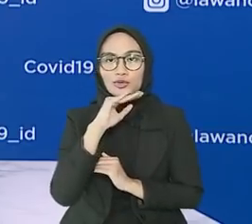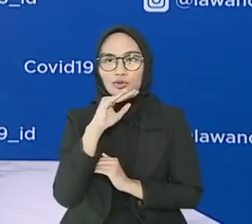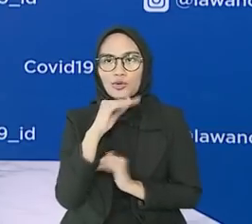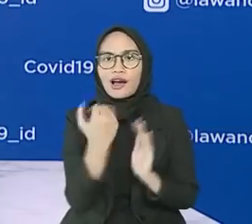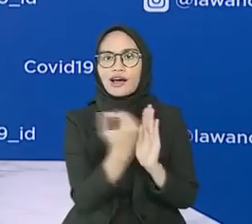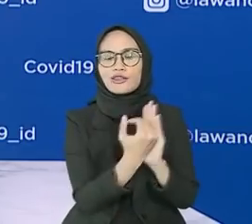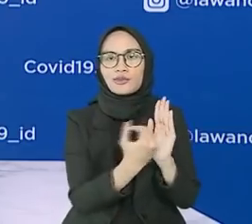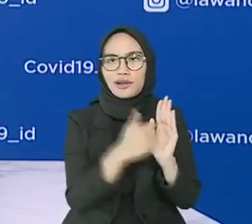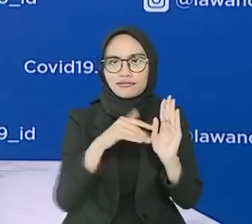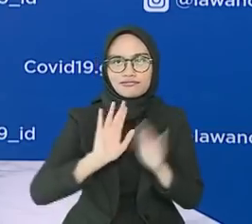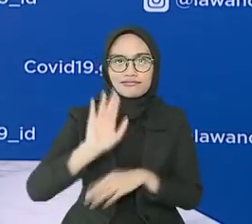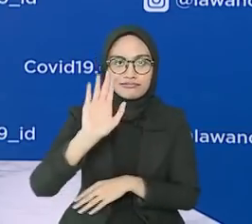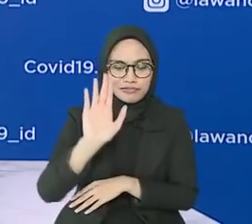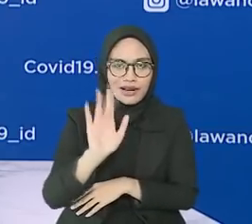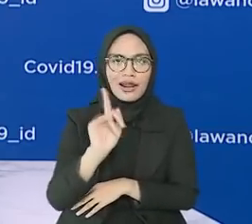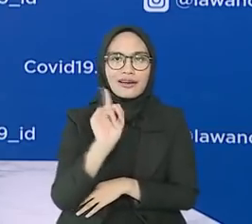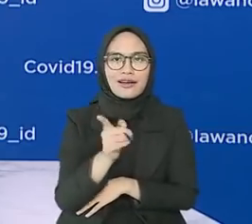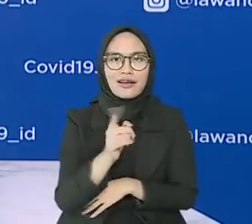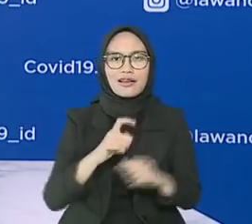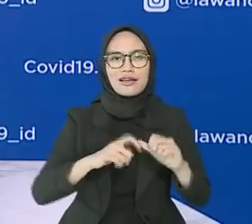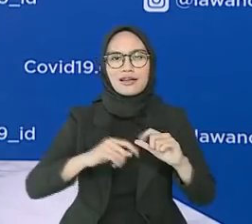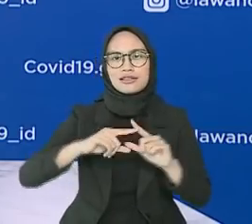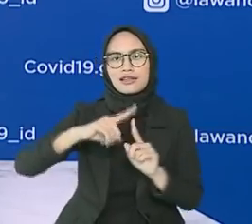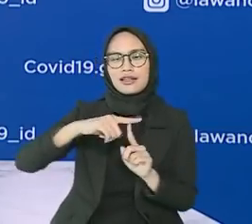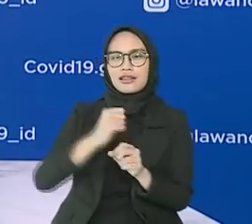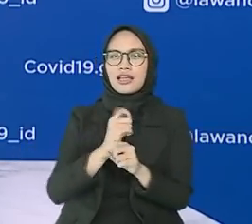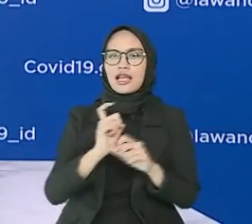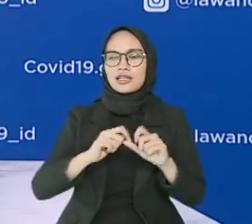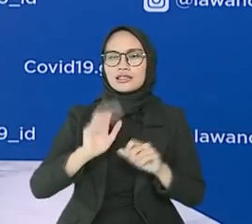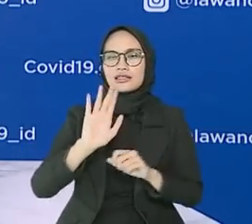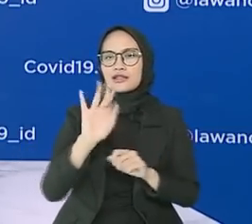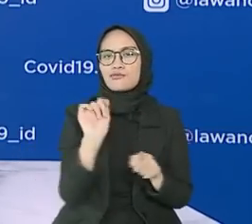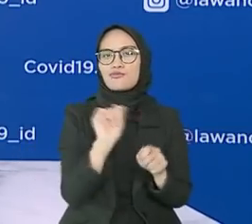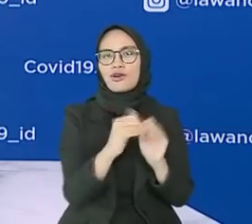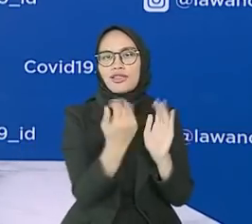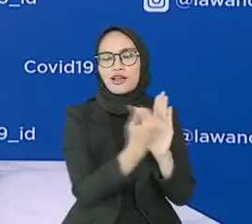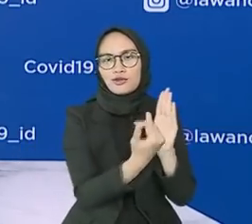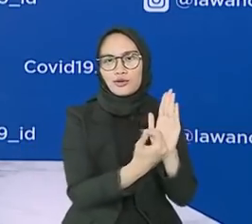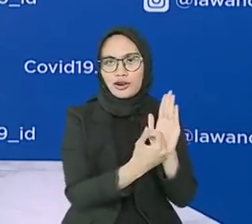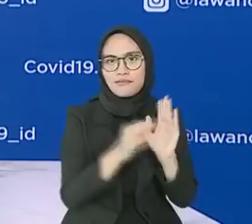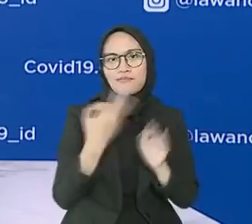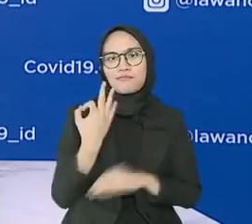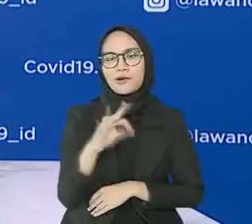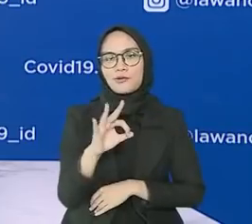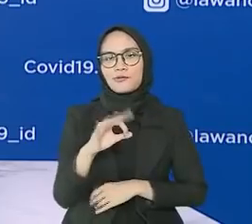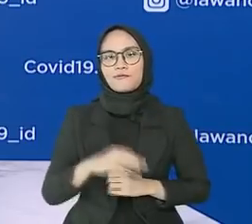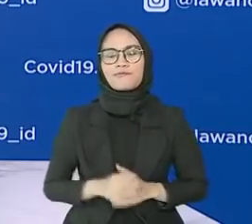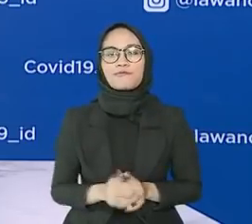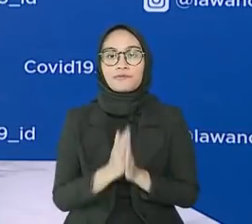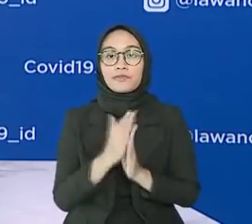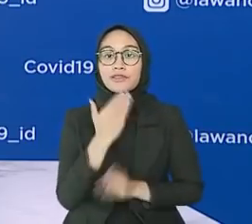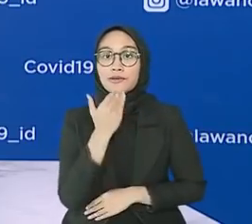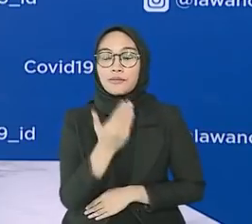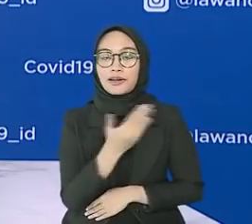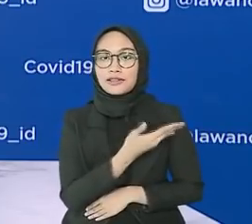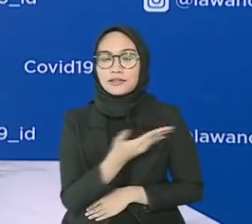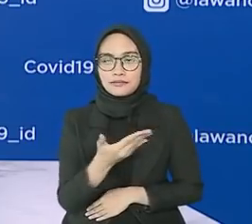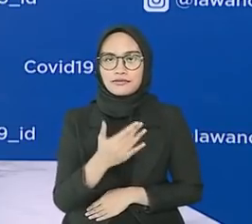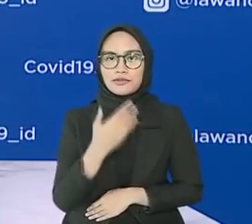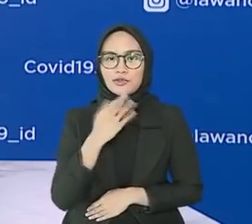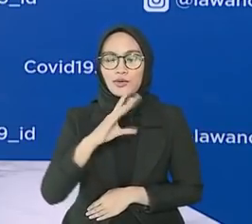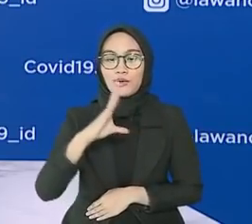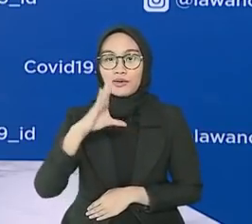yang akan diatur dalam surat edaran Satgas nantinya. Terima kasih atas pertanyaan media. Dengan demikian konferensi pers pada sore hari